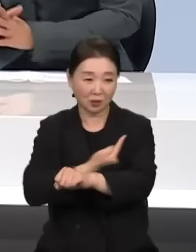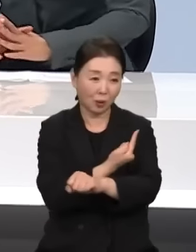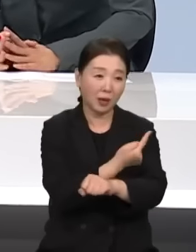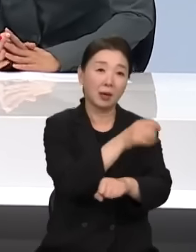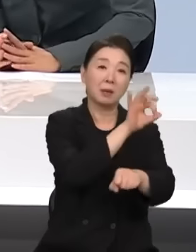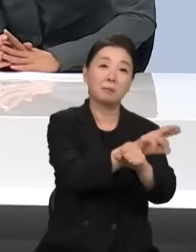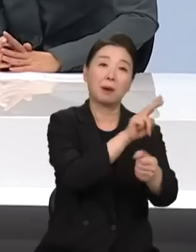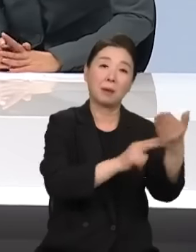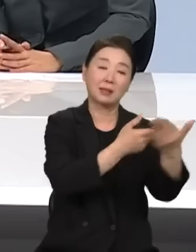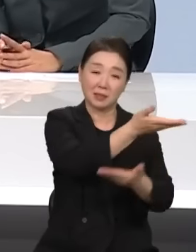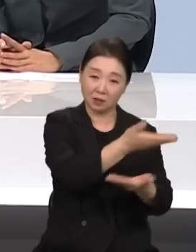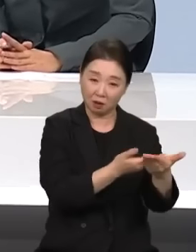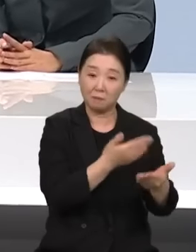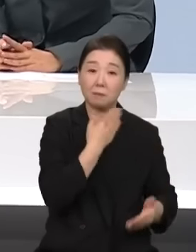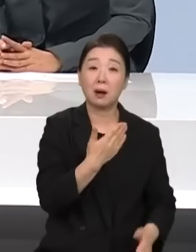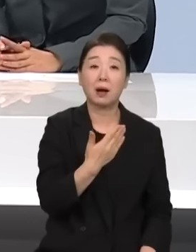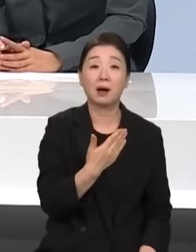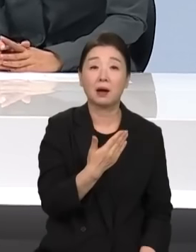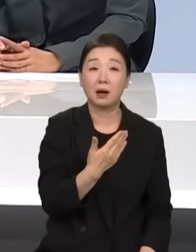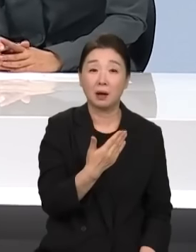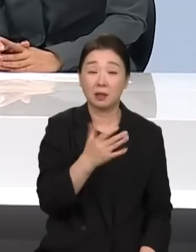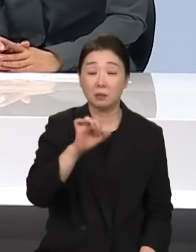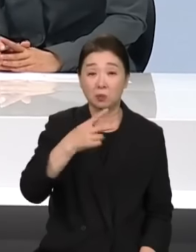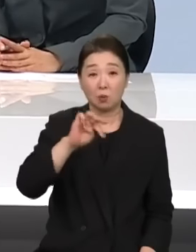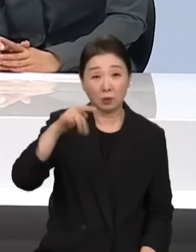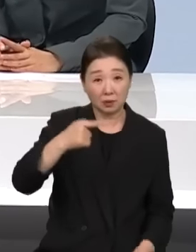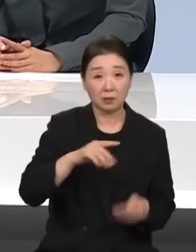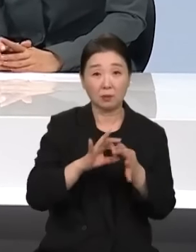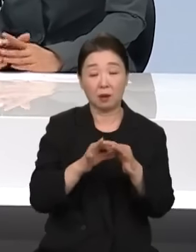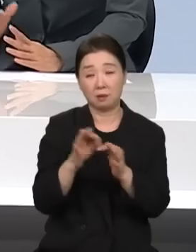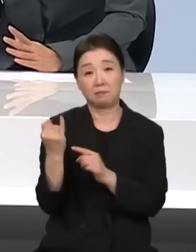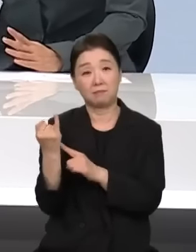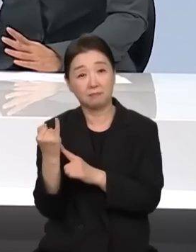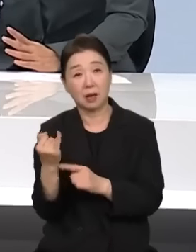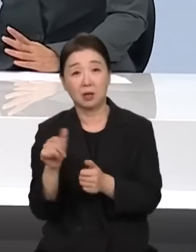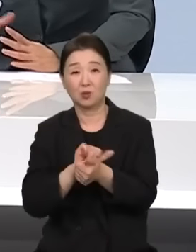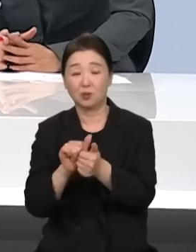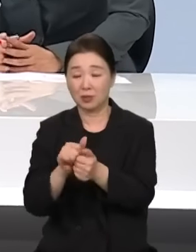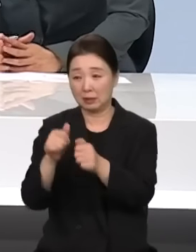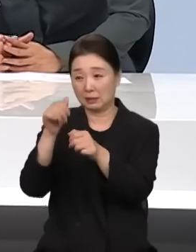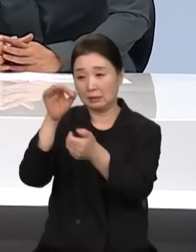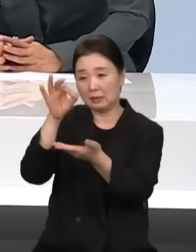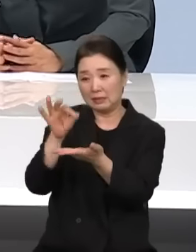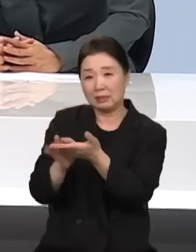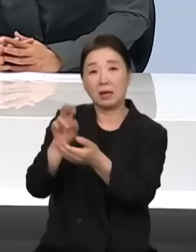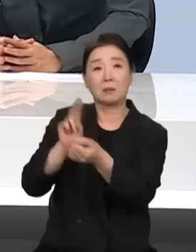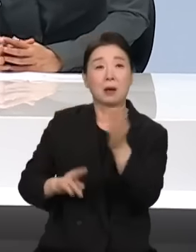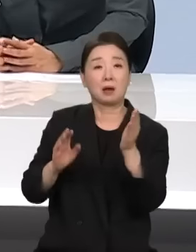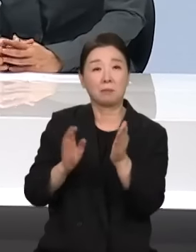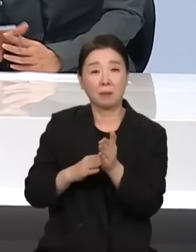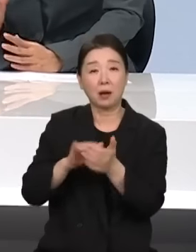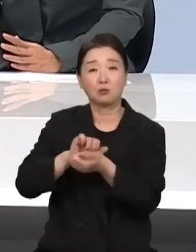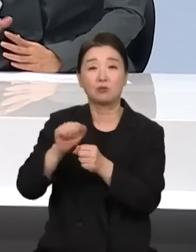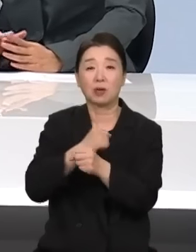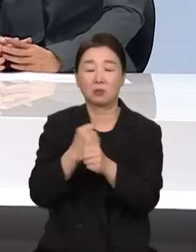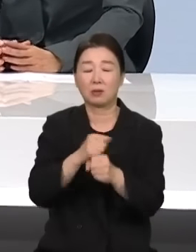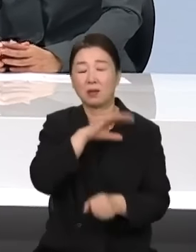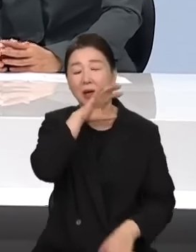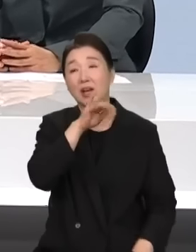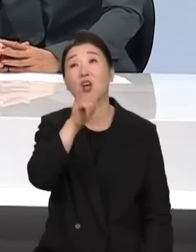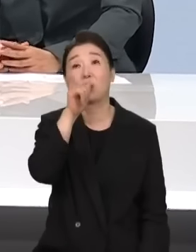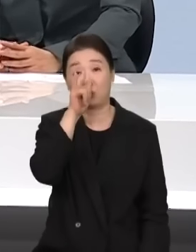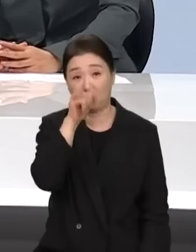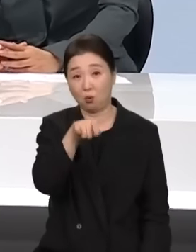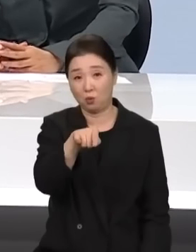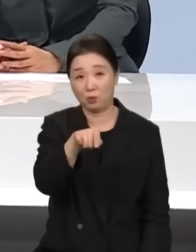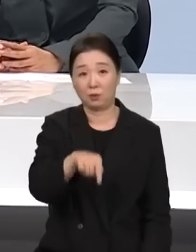거래하는 걸 의미합니다이 블록 딜과 관련해선 김여사가 직접 주식을 너무 싸게 팔았다면 주가 조작 일당에게 항의했다는 것이